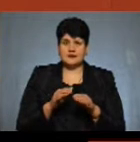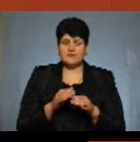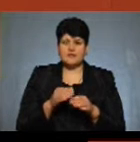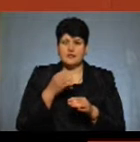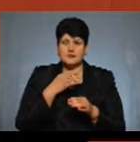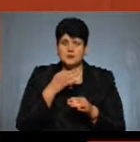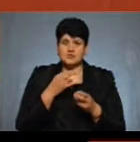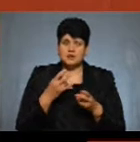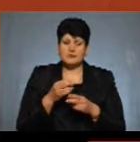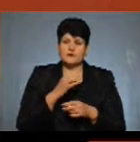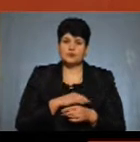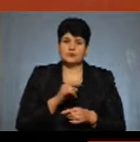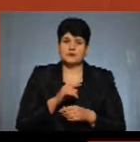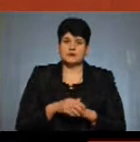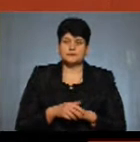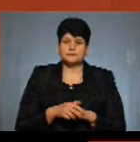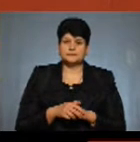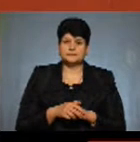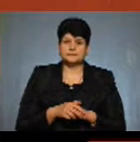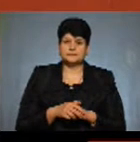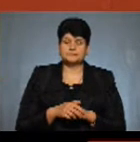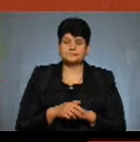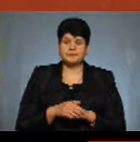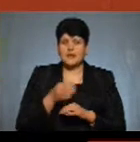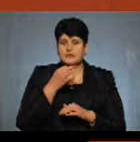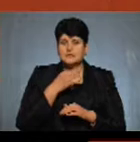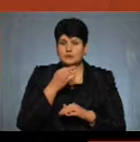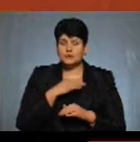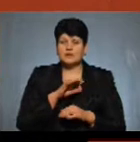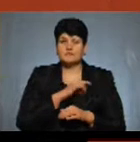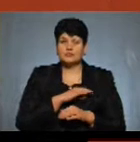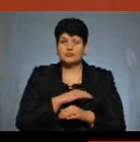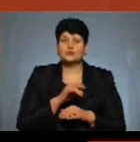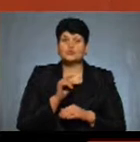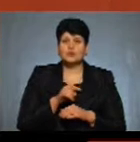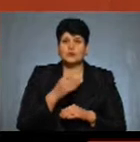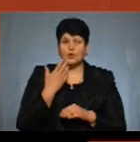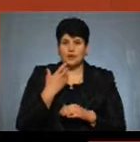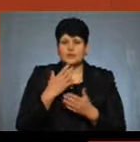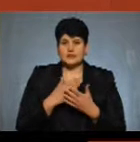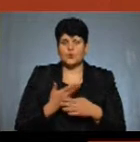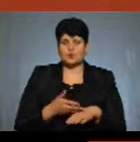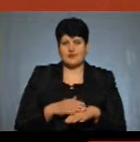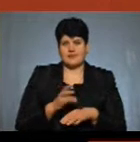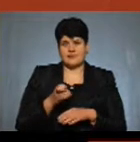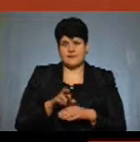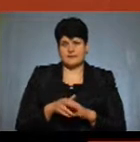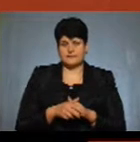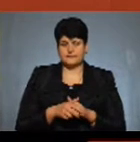і чи варто їх використовувати? Ну, антибіотики використовуються вже тоді, коли є певні